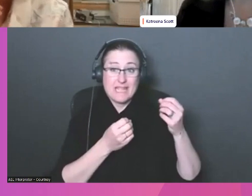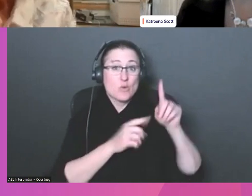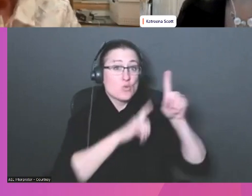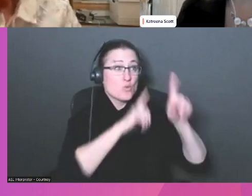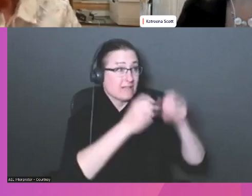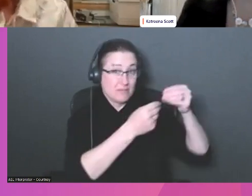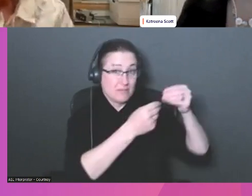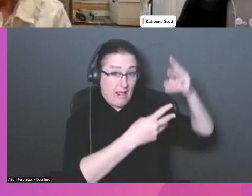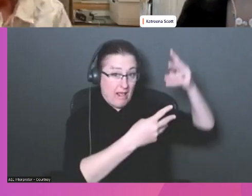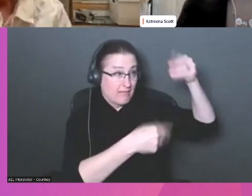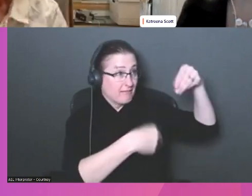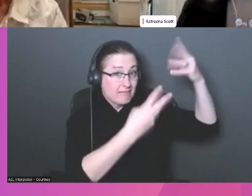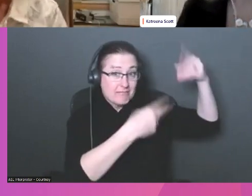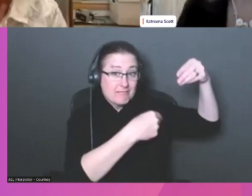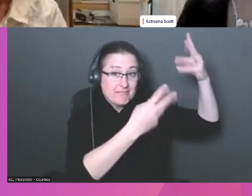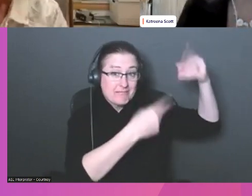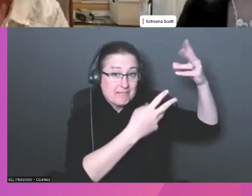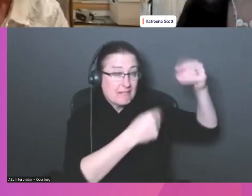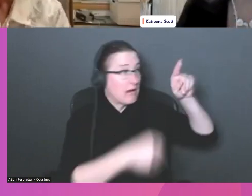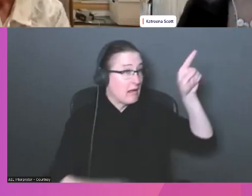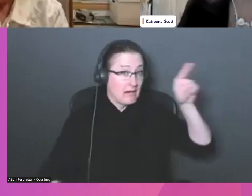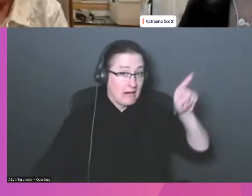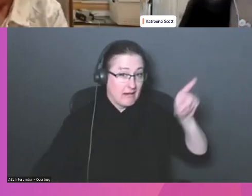Il y a beaucoup de questions.